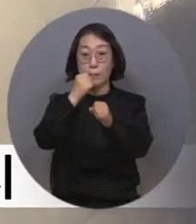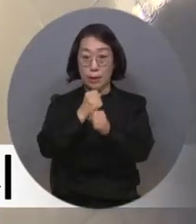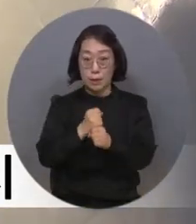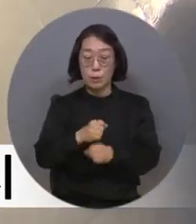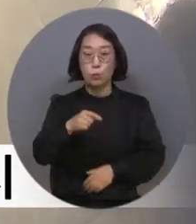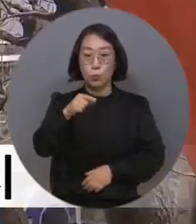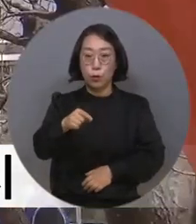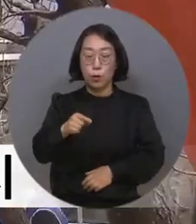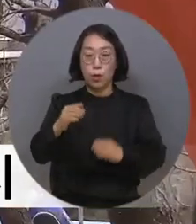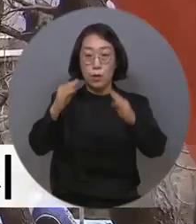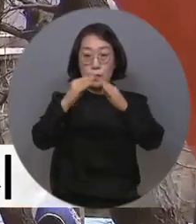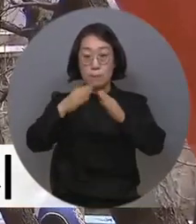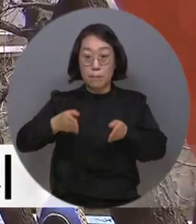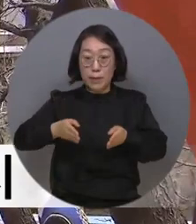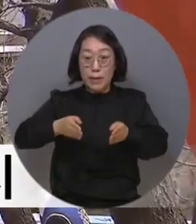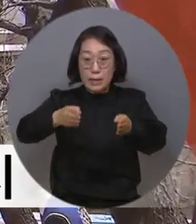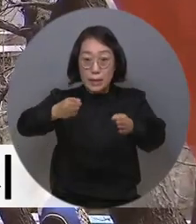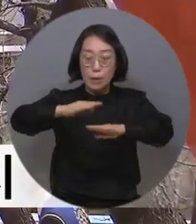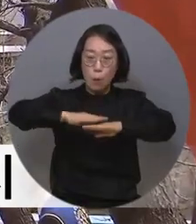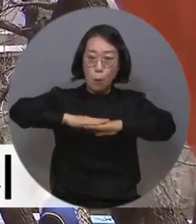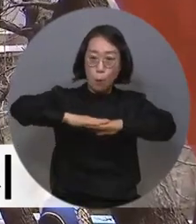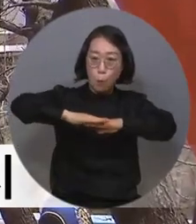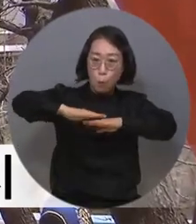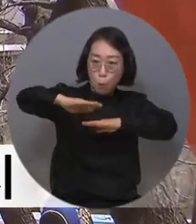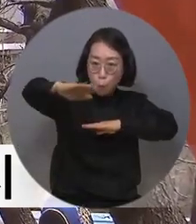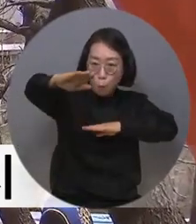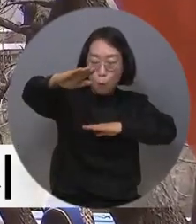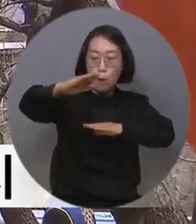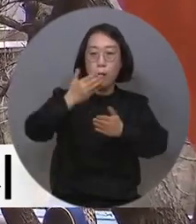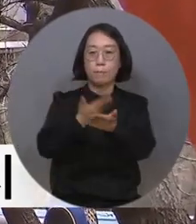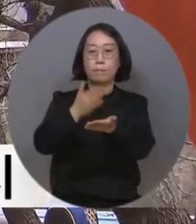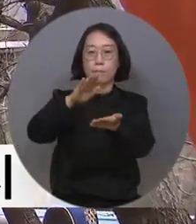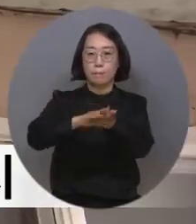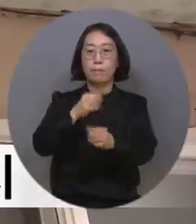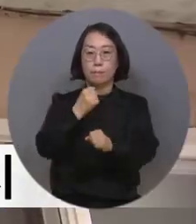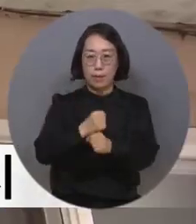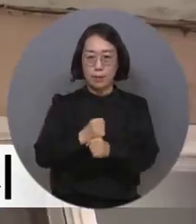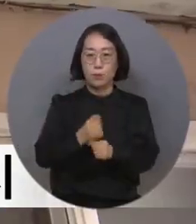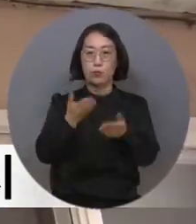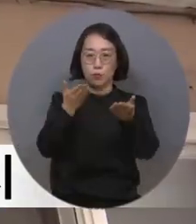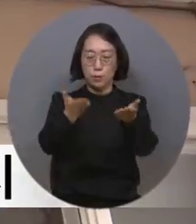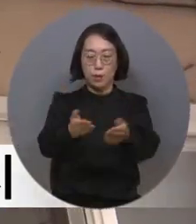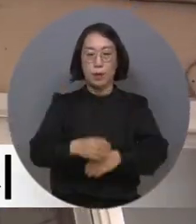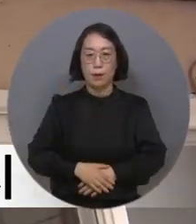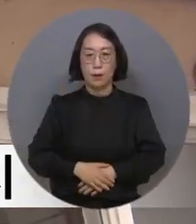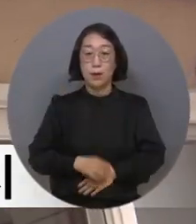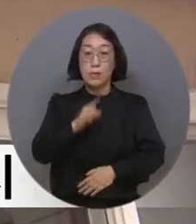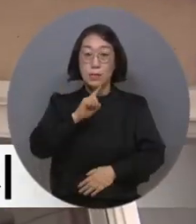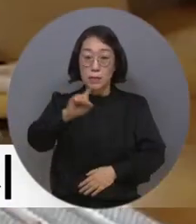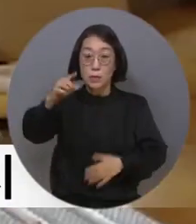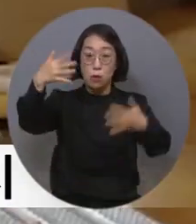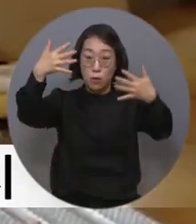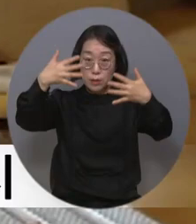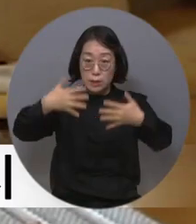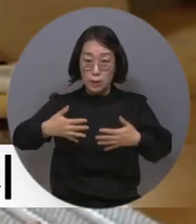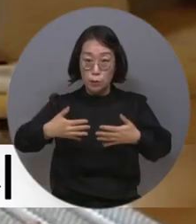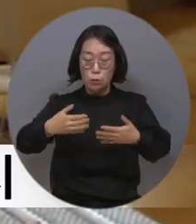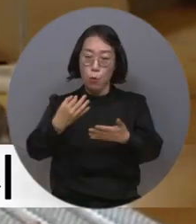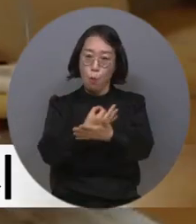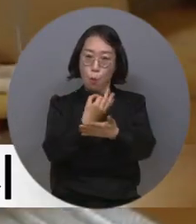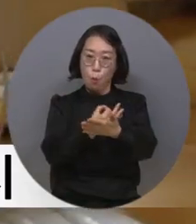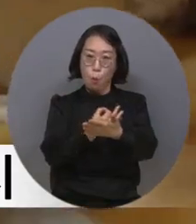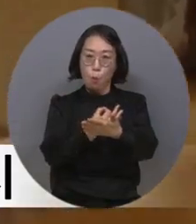주택 접근로는 현관 부분의 단차 제거, 경사로 설치 등의 공사를 진행합니다. 신청 자격은 기준